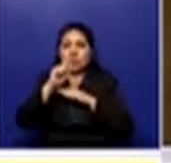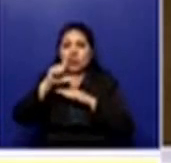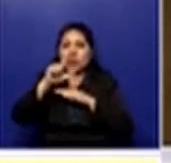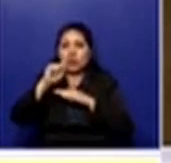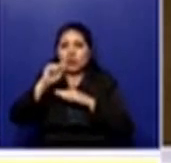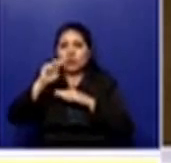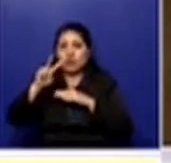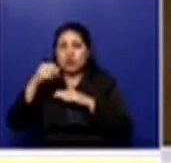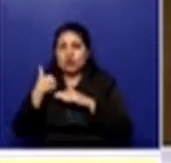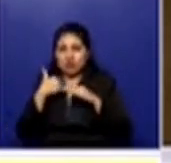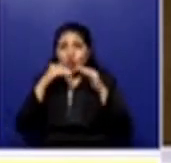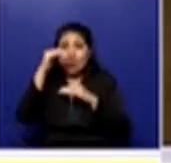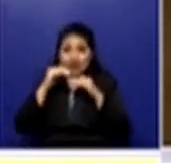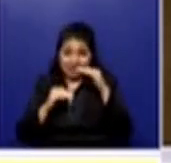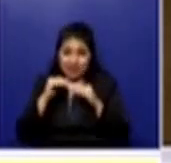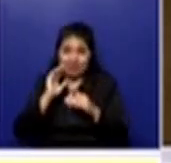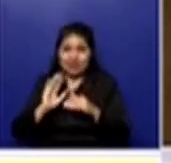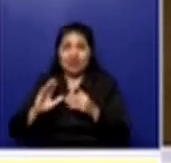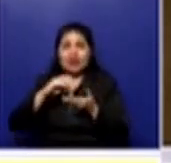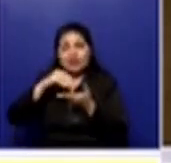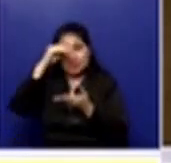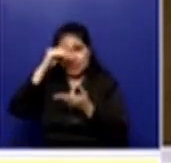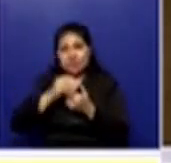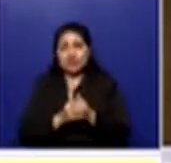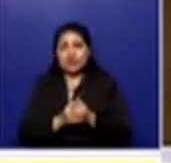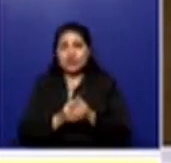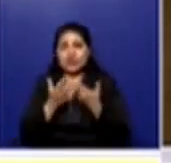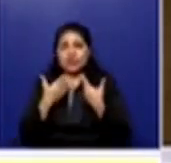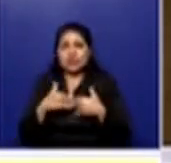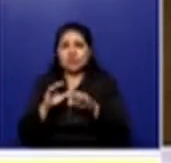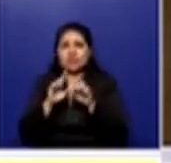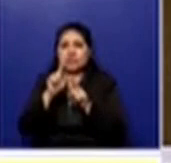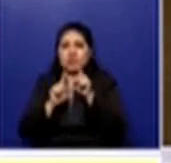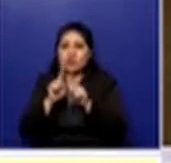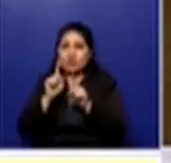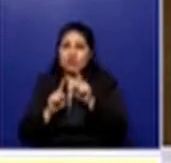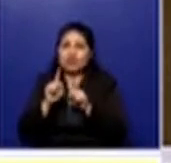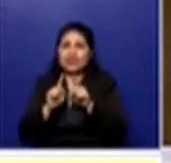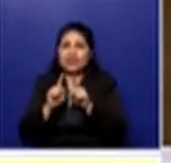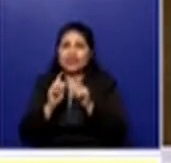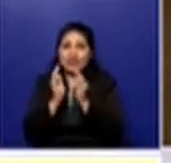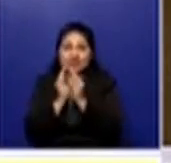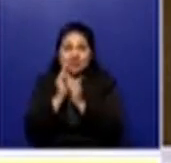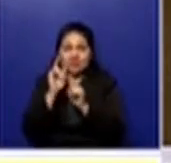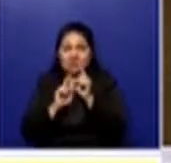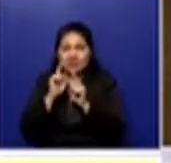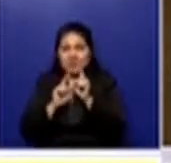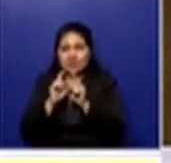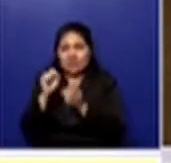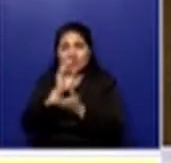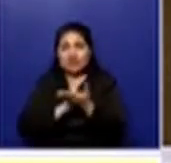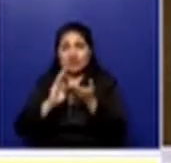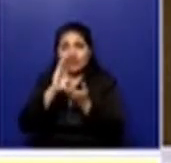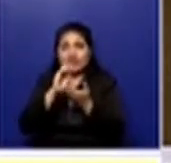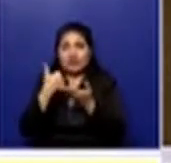ความเหลื่อมล้ำทางการศึกษาจริงๆนะคะผลประเมิน ALTV ในเบื้องต้นที่ทางสถาบันวิชาการสื่อสาธ